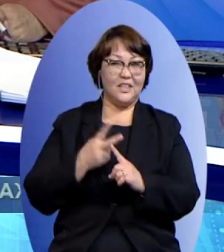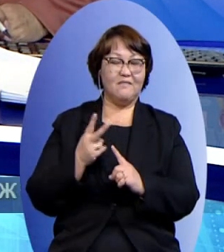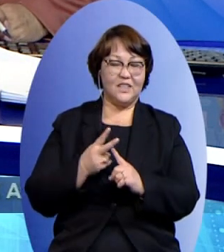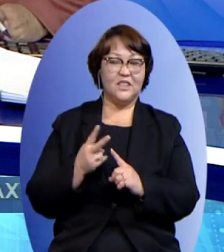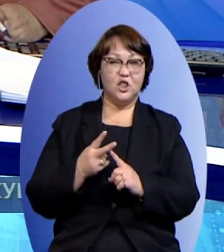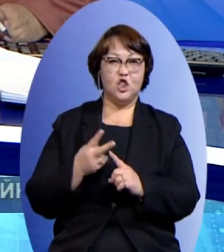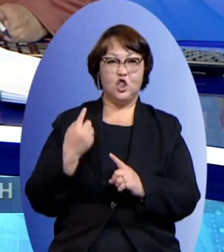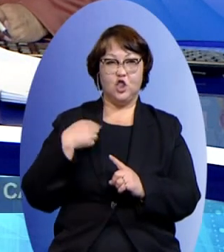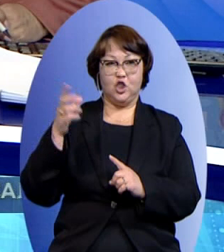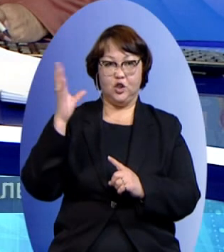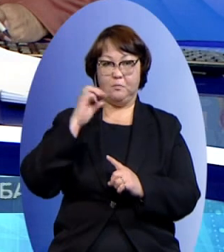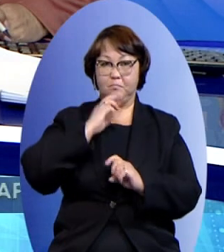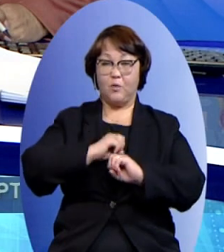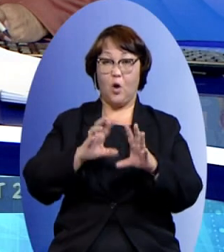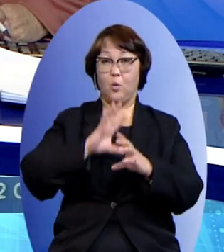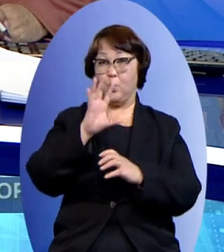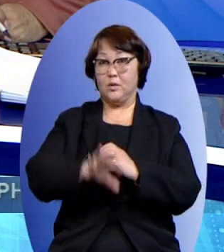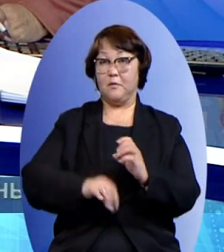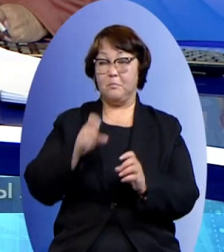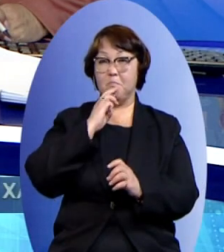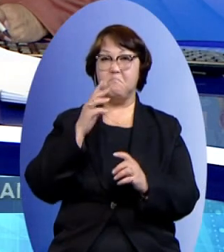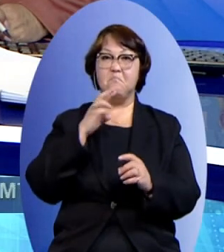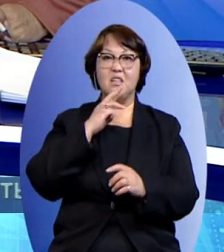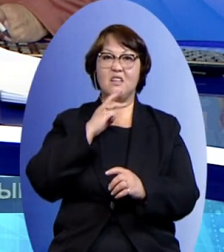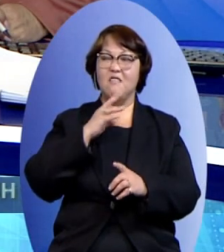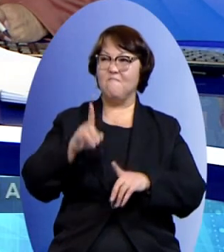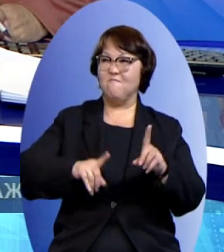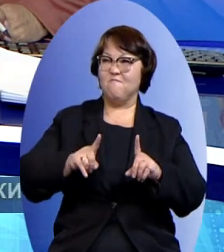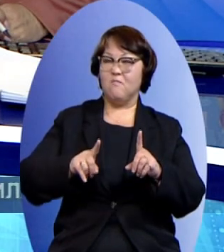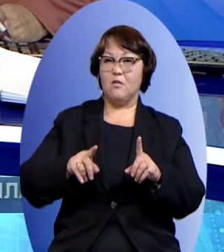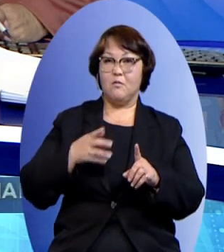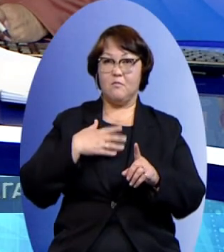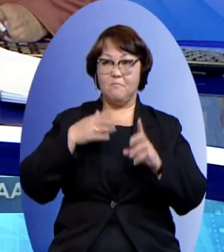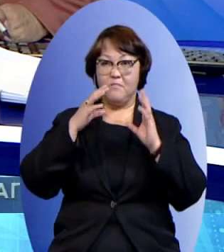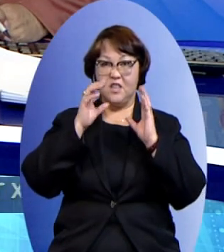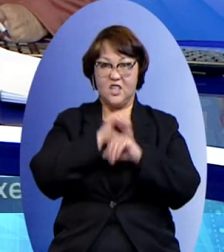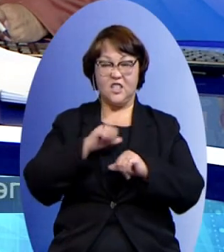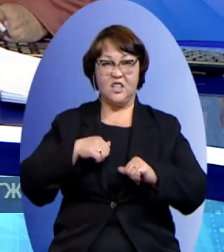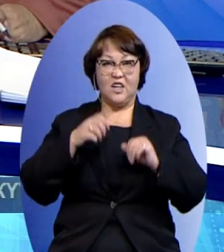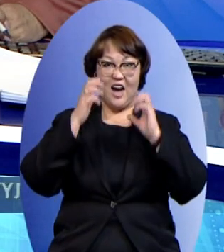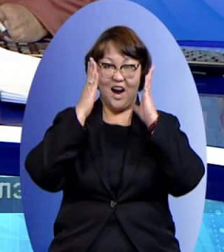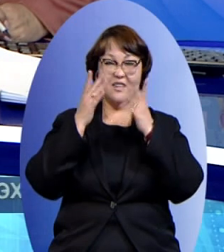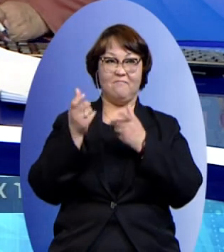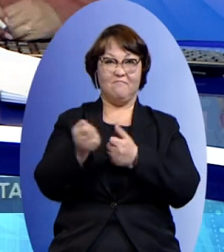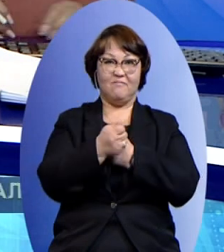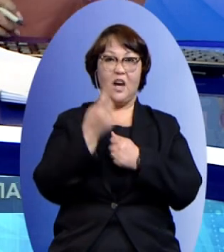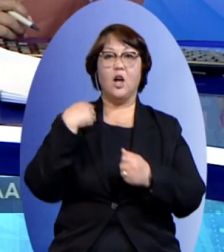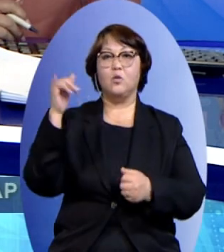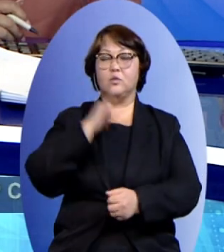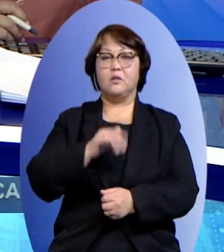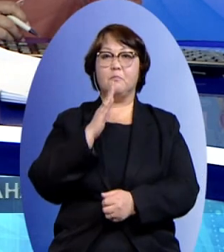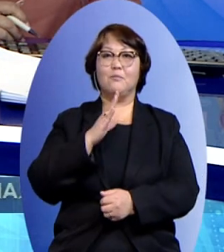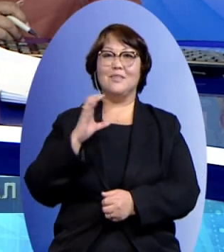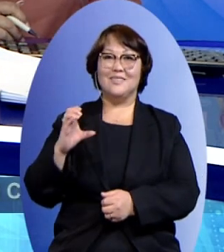мэдээллийн агентлагууд мэдээллийн дайн явуулж үзэгч уншигчдийн анхаарлыг өөрийн улсруу татах болсон нь Британий BBC агентлаг ийхүү сар хүрээгийн